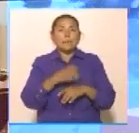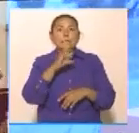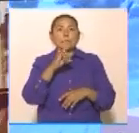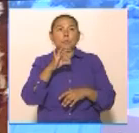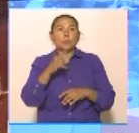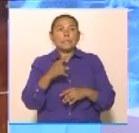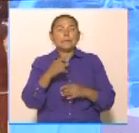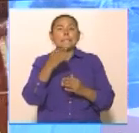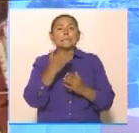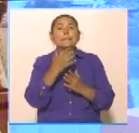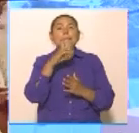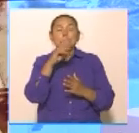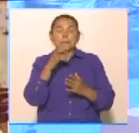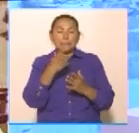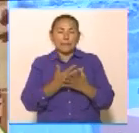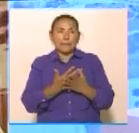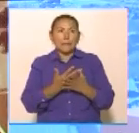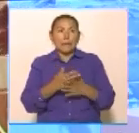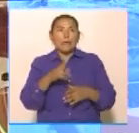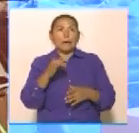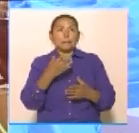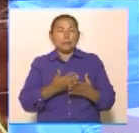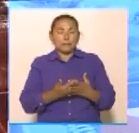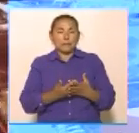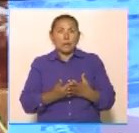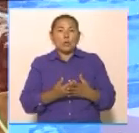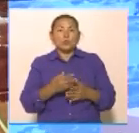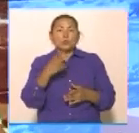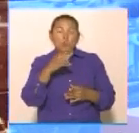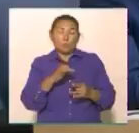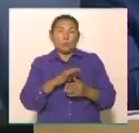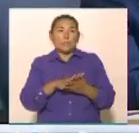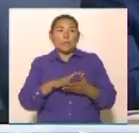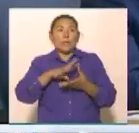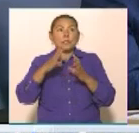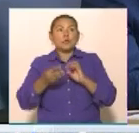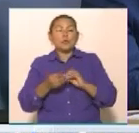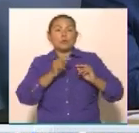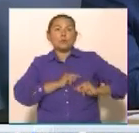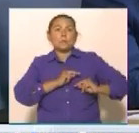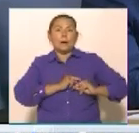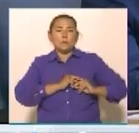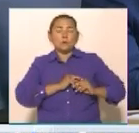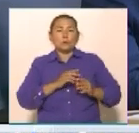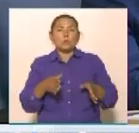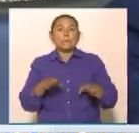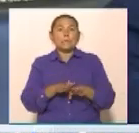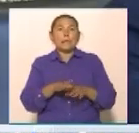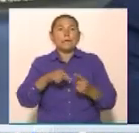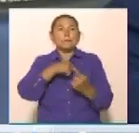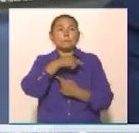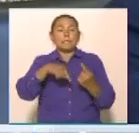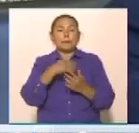Тұрымов қызметіне салғырттық танытқан бірқатар басшыларға сөгіс жариялады. Нәтижелі жұмыспен қамту және жаппай кәсіпкерлікті